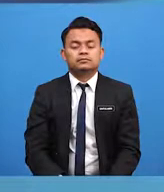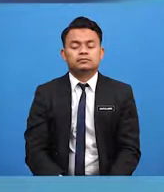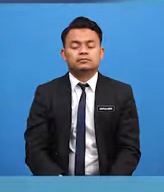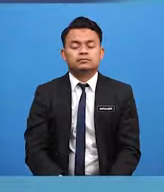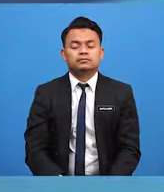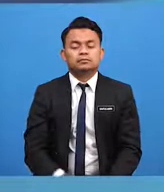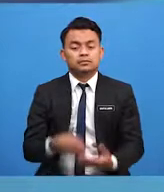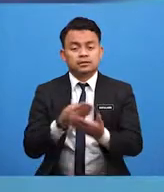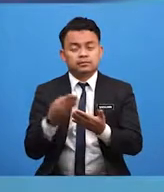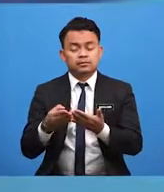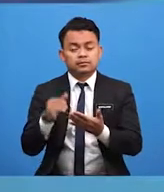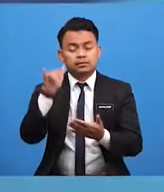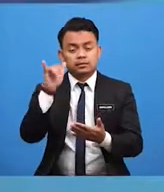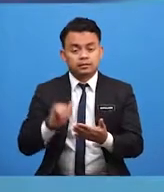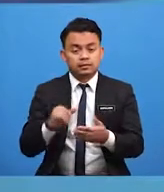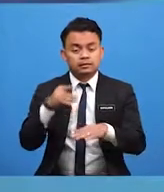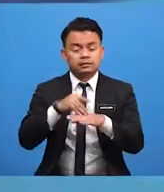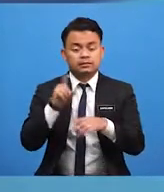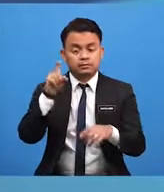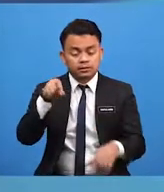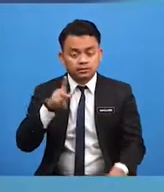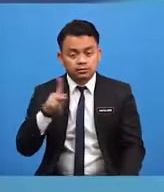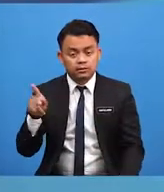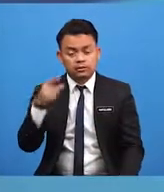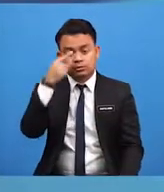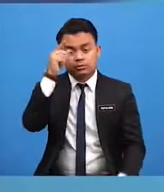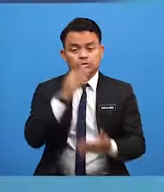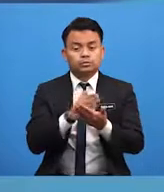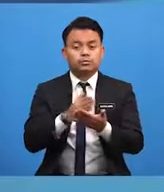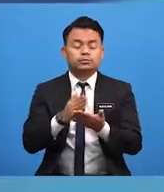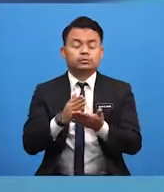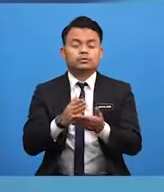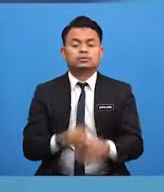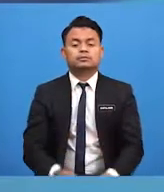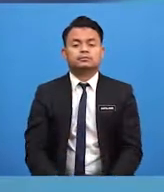Bahan-bahan yang diperlukan untuk memotong mirepoix adalah,